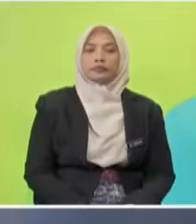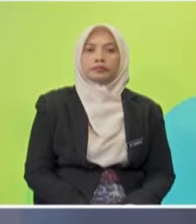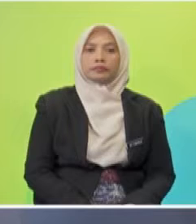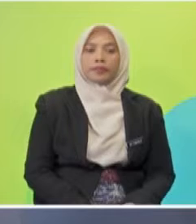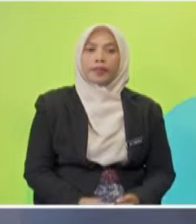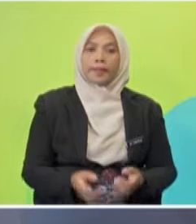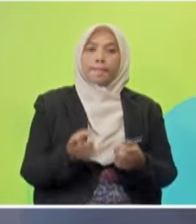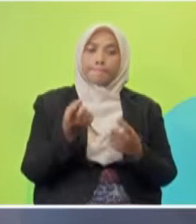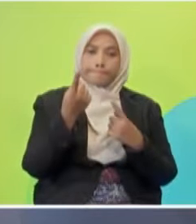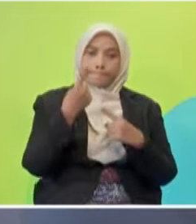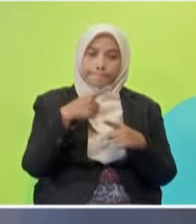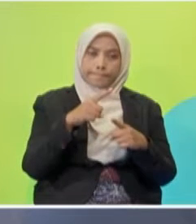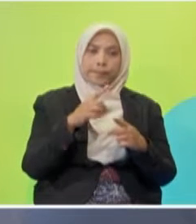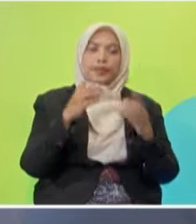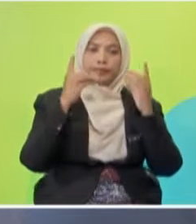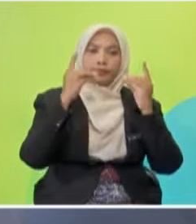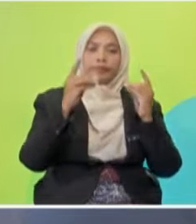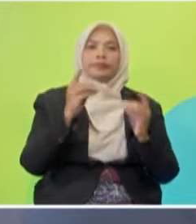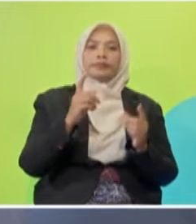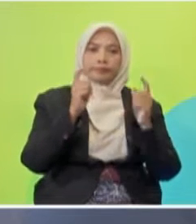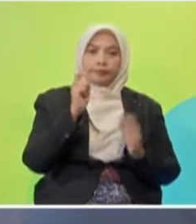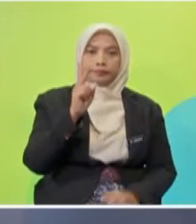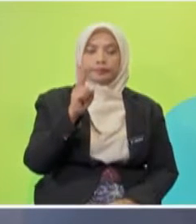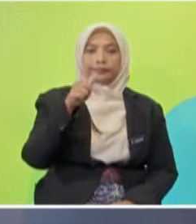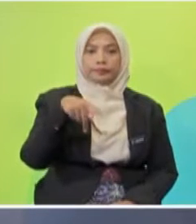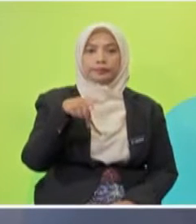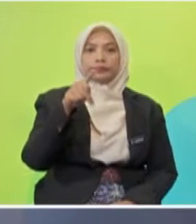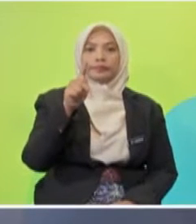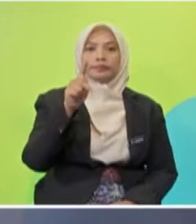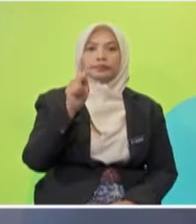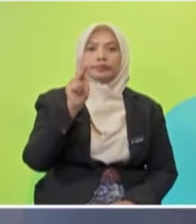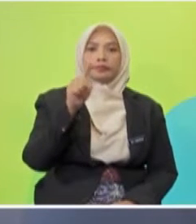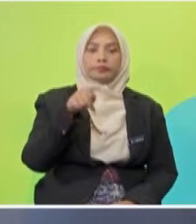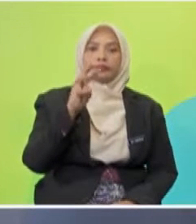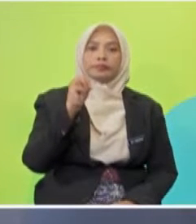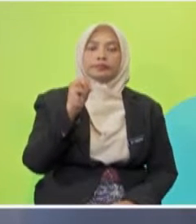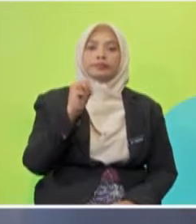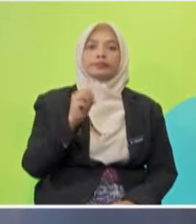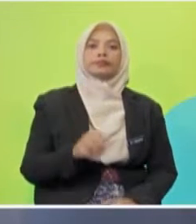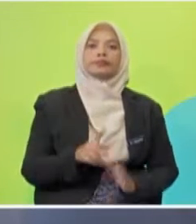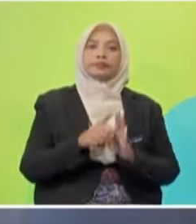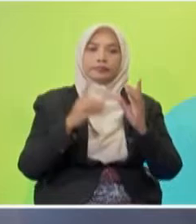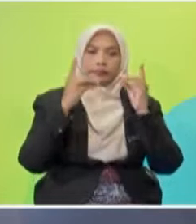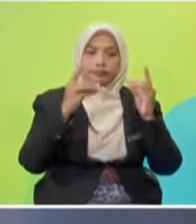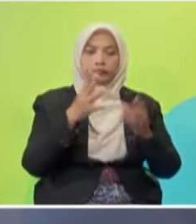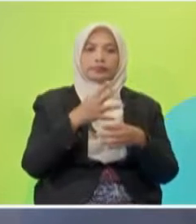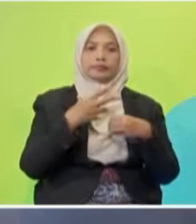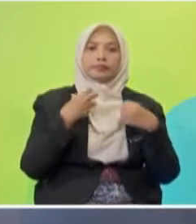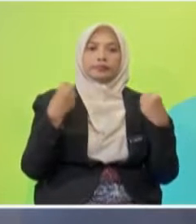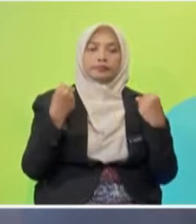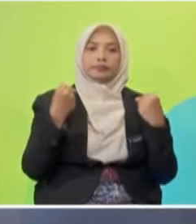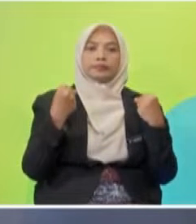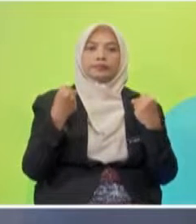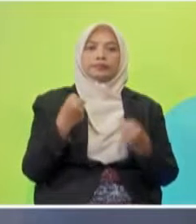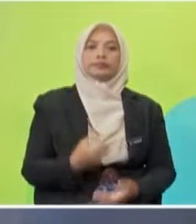Kembali bersama kami di Didik TV KPM untuk mata pelajaran pendidikan kesihatan bersama Cikgu Muhammad